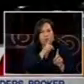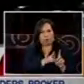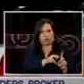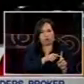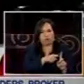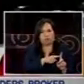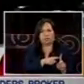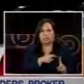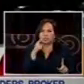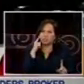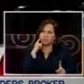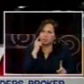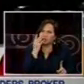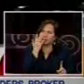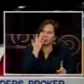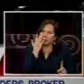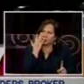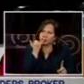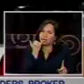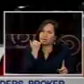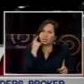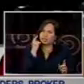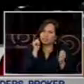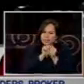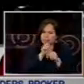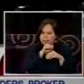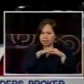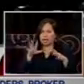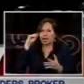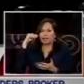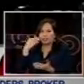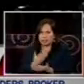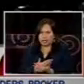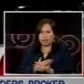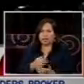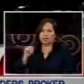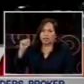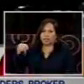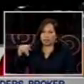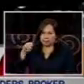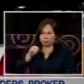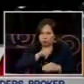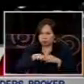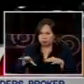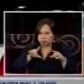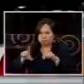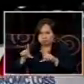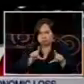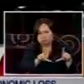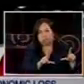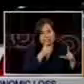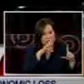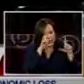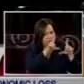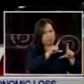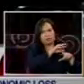mga anak at apo eh, tinatamaan na rin? Yung ba ay katanggap-tanggap sa atin o sa'yo po bilang Secretary